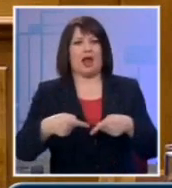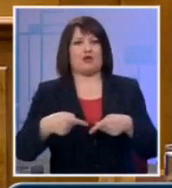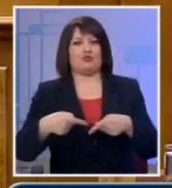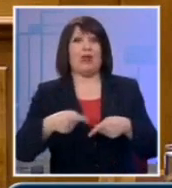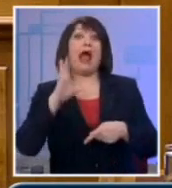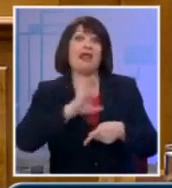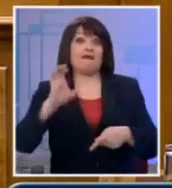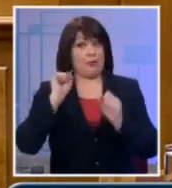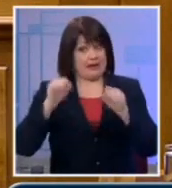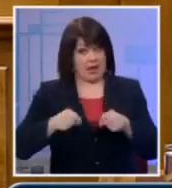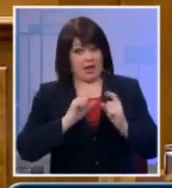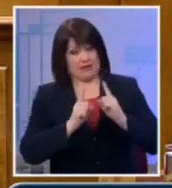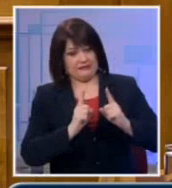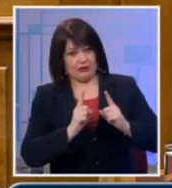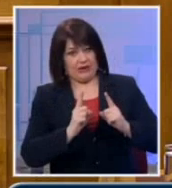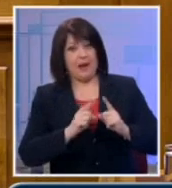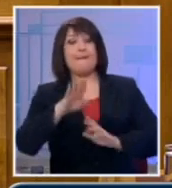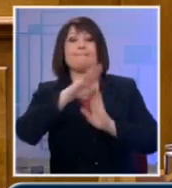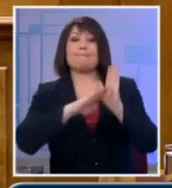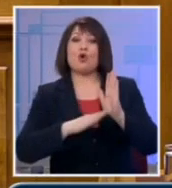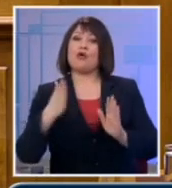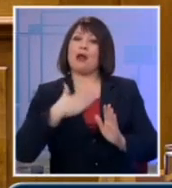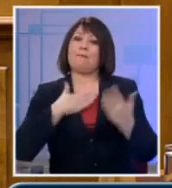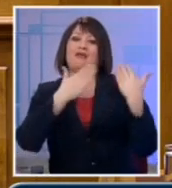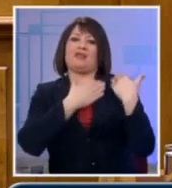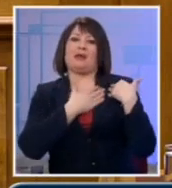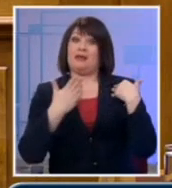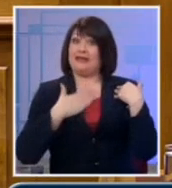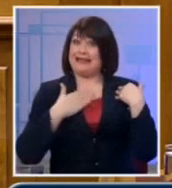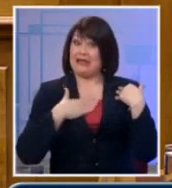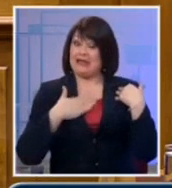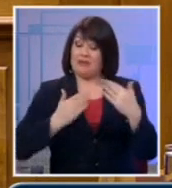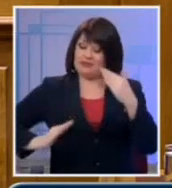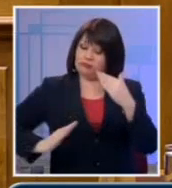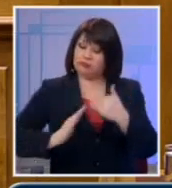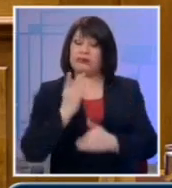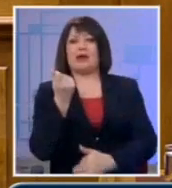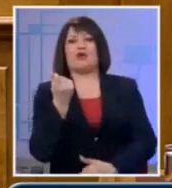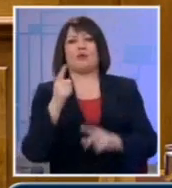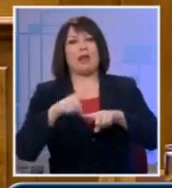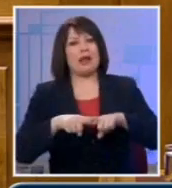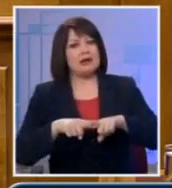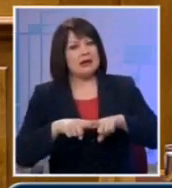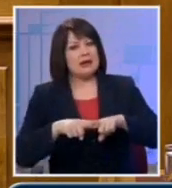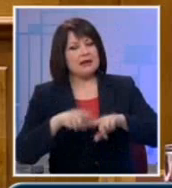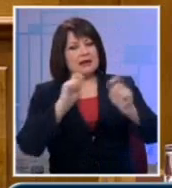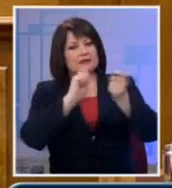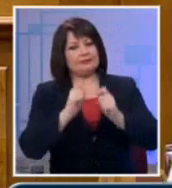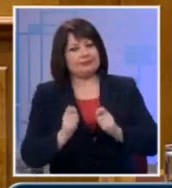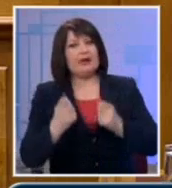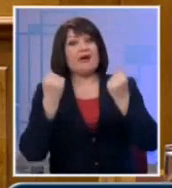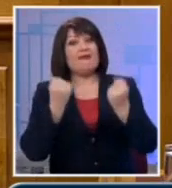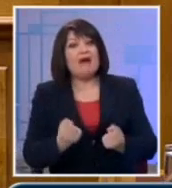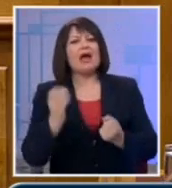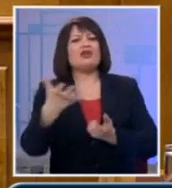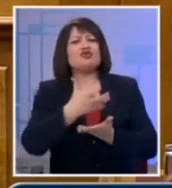συνένεση των εταίρων ένα πρόγραμμα δικής της ευθύνης, ανόρθωσης της οικονομίας και αναδιανομής βαρών και